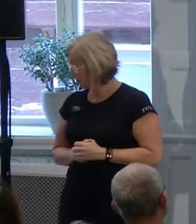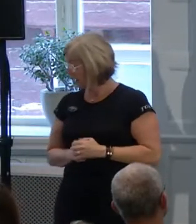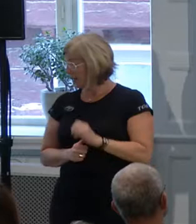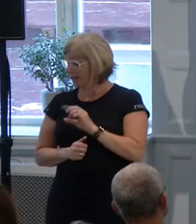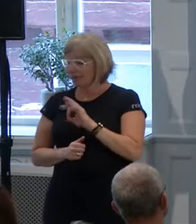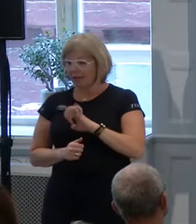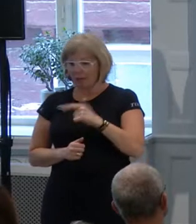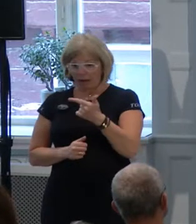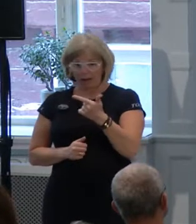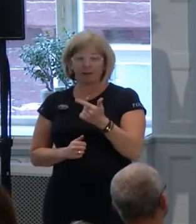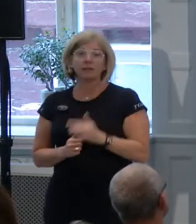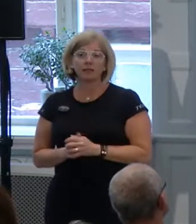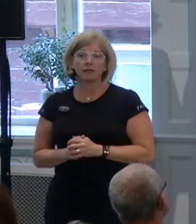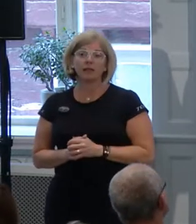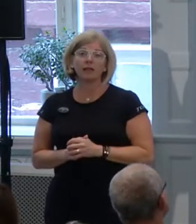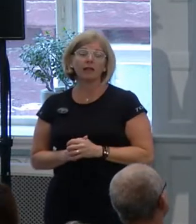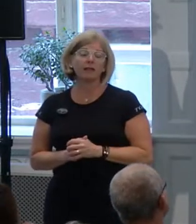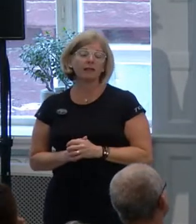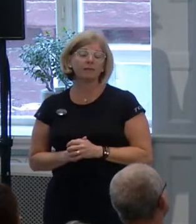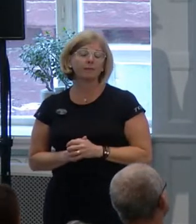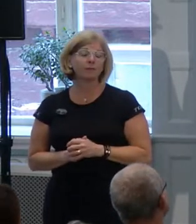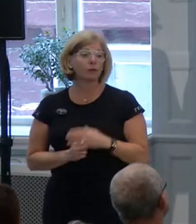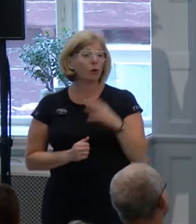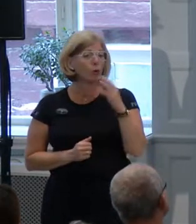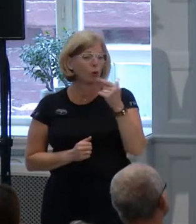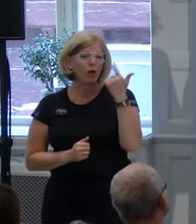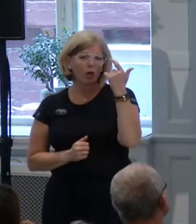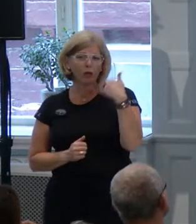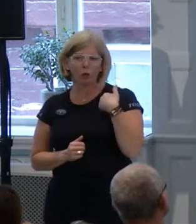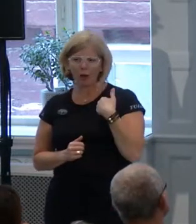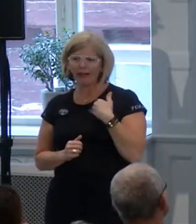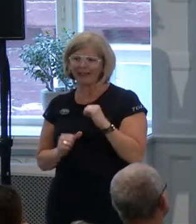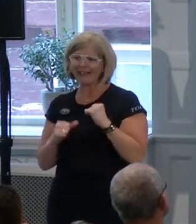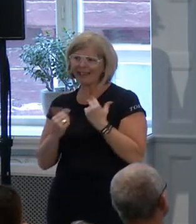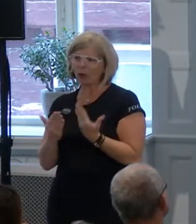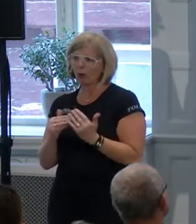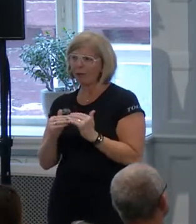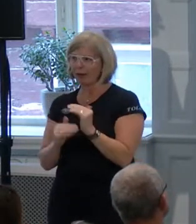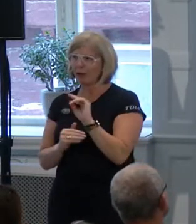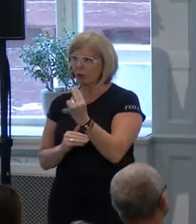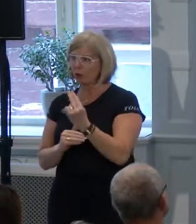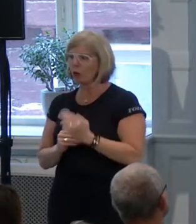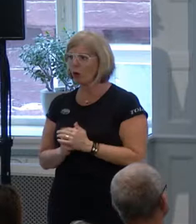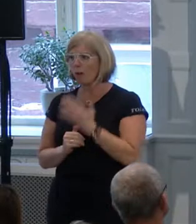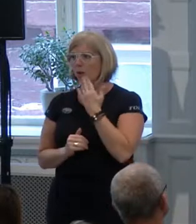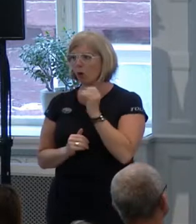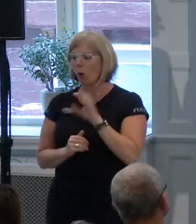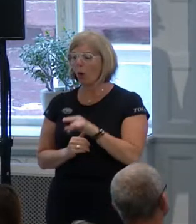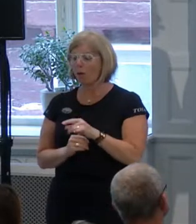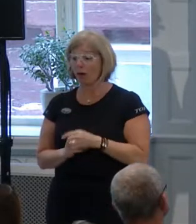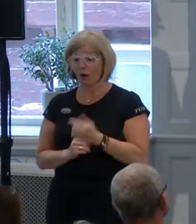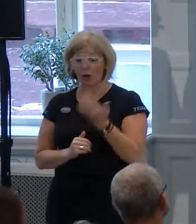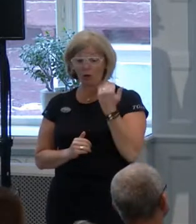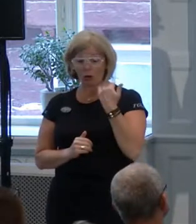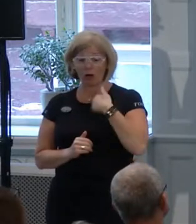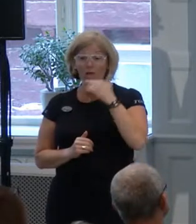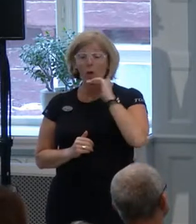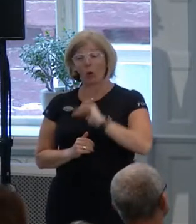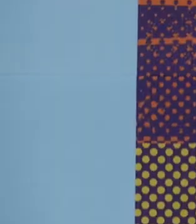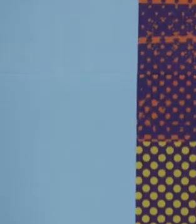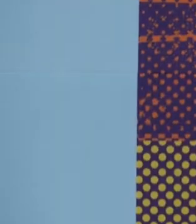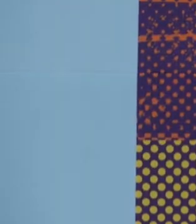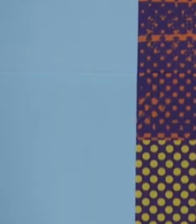Gilbert? Alltså jag tror att det är mer tillåtet också. Mm. Det, alltså att prata om. När jag var ung, nu är det några år